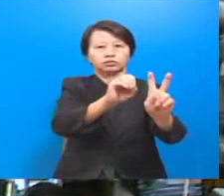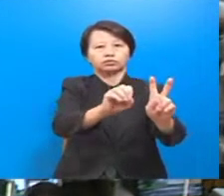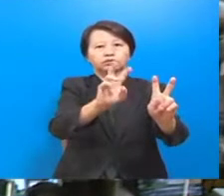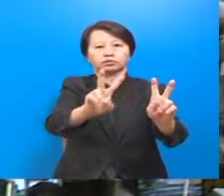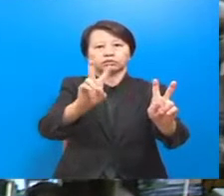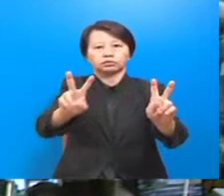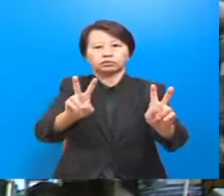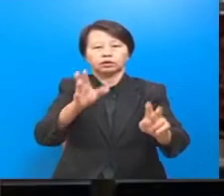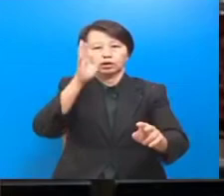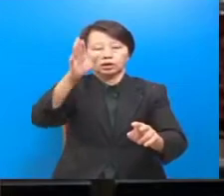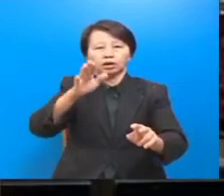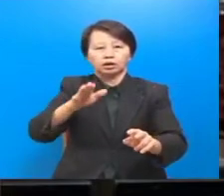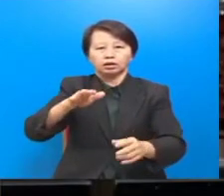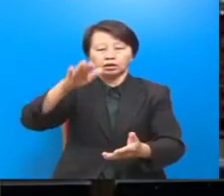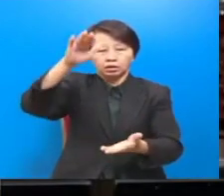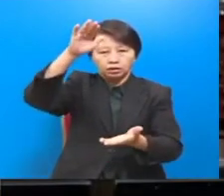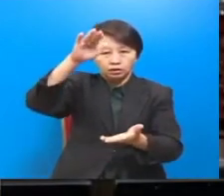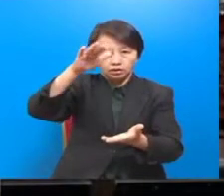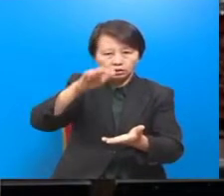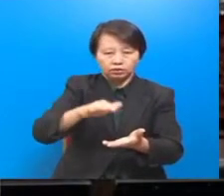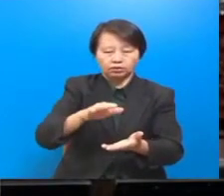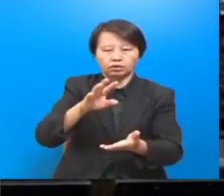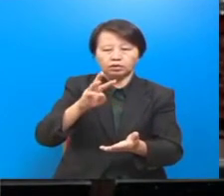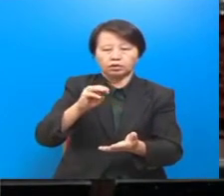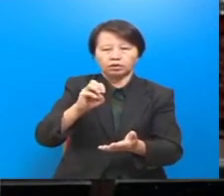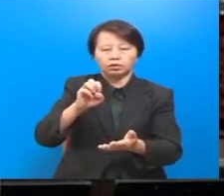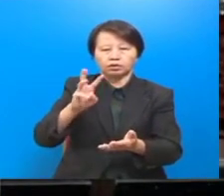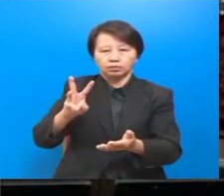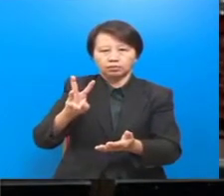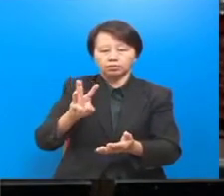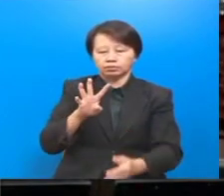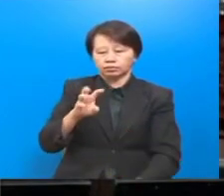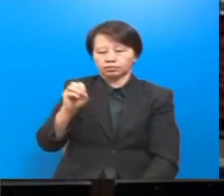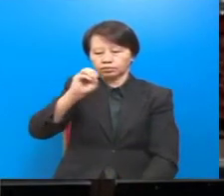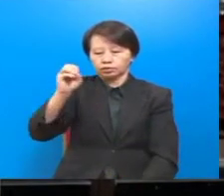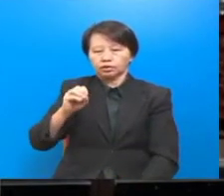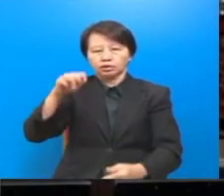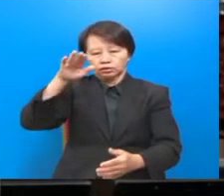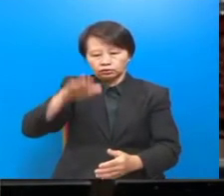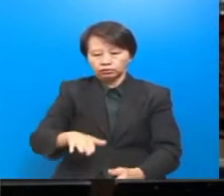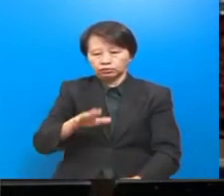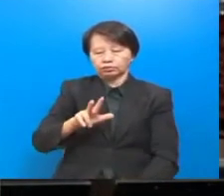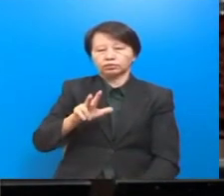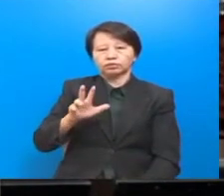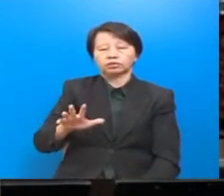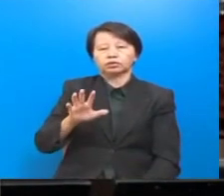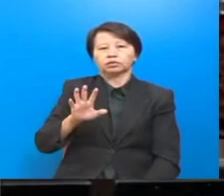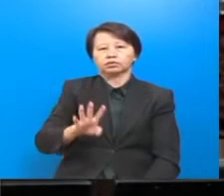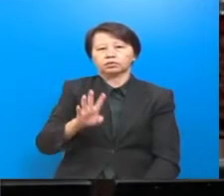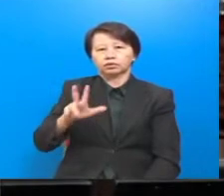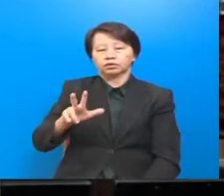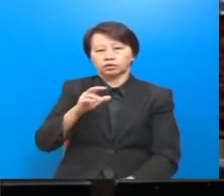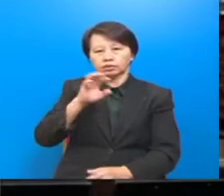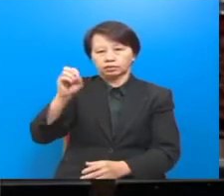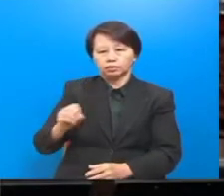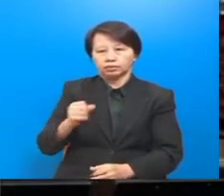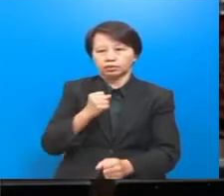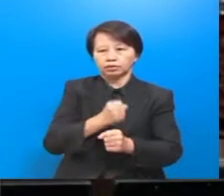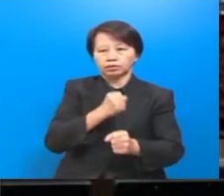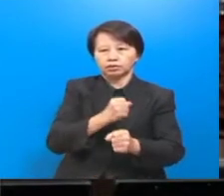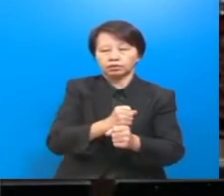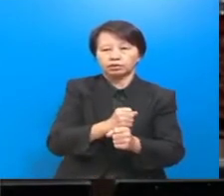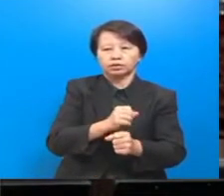jadi jangka akan menurunkan kadar enabling kedah depan 4 800 kepada 43 operators sementara ke jaenada